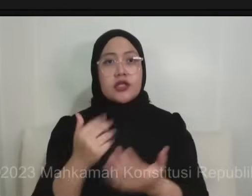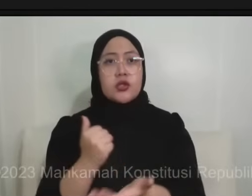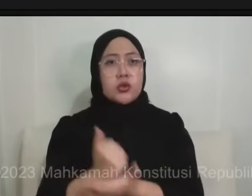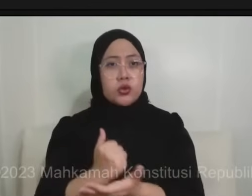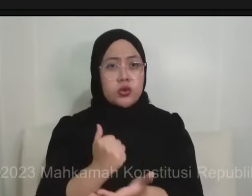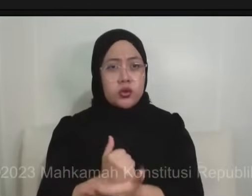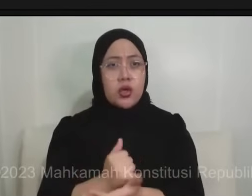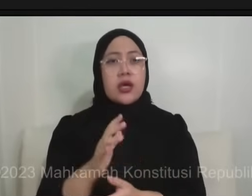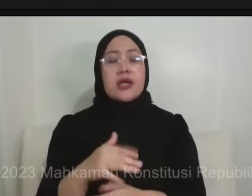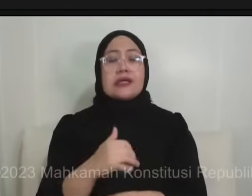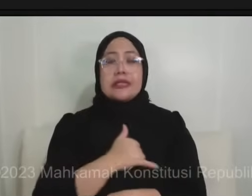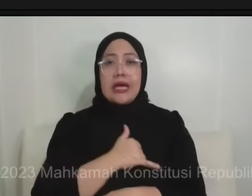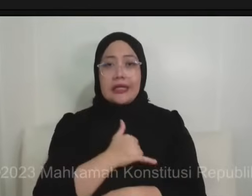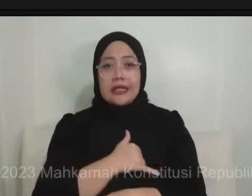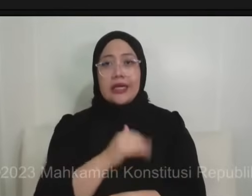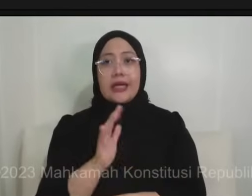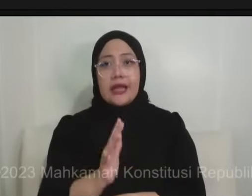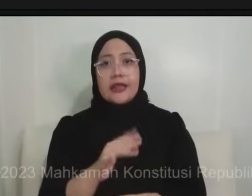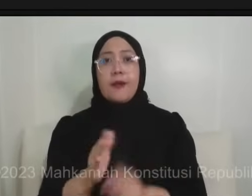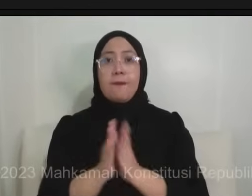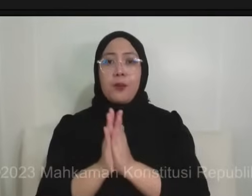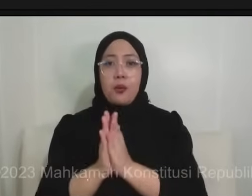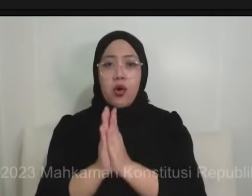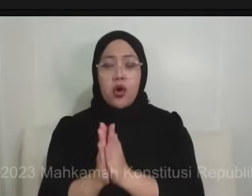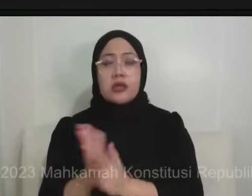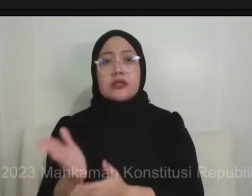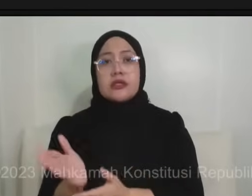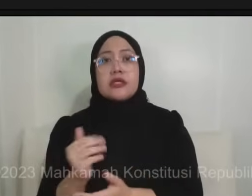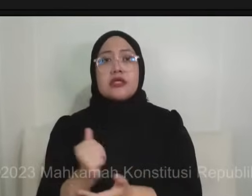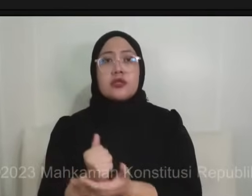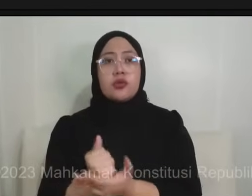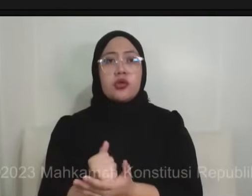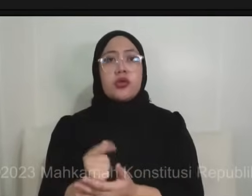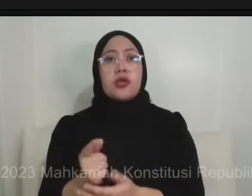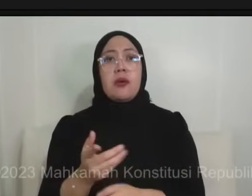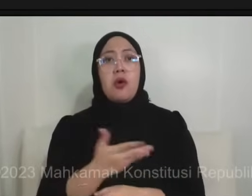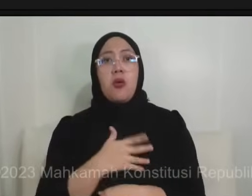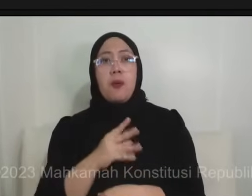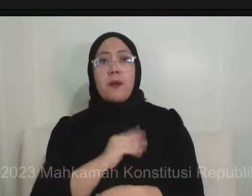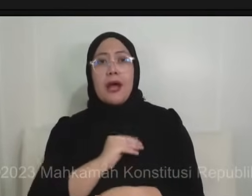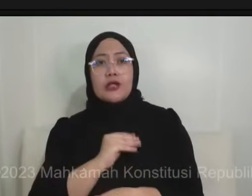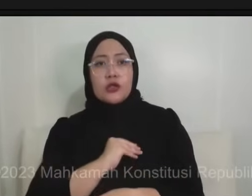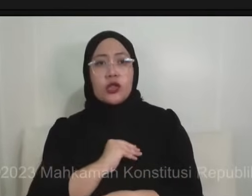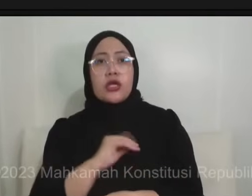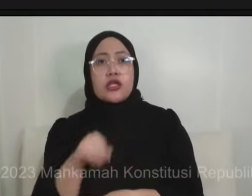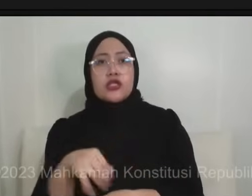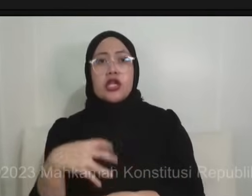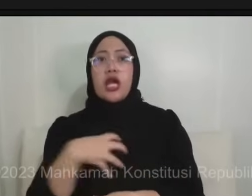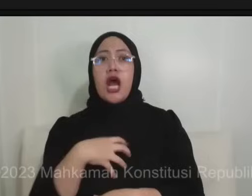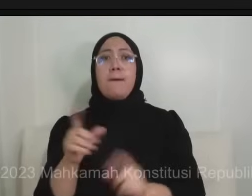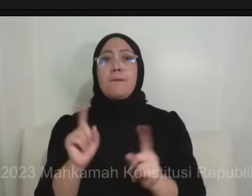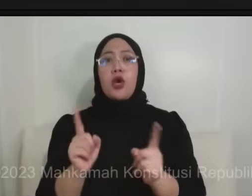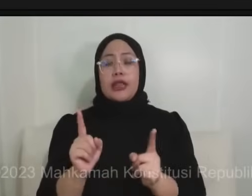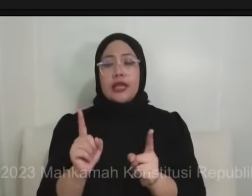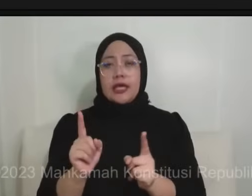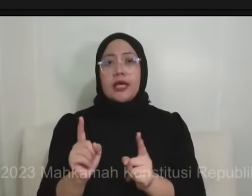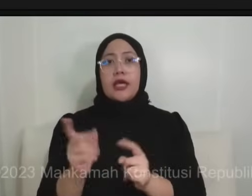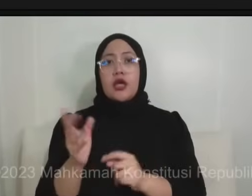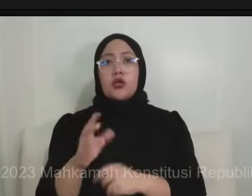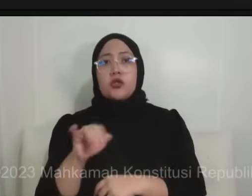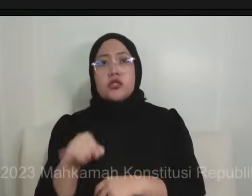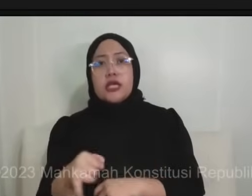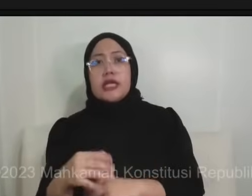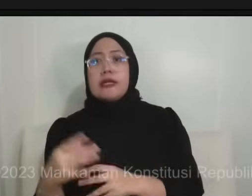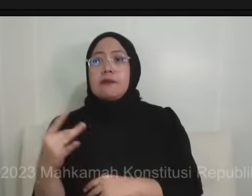meyakini pemohon sejatinya bukan semata-mata bermaksud agar hak politik pemohon untuk dapat dipilih